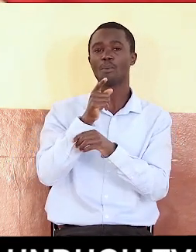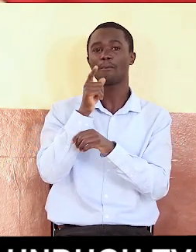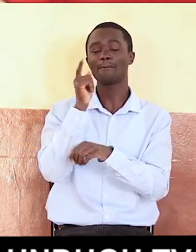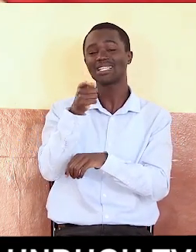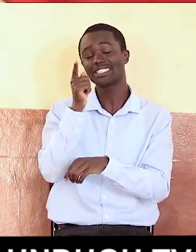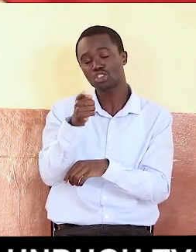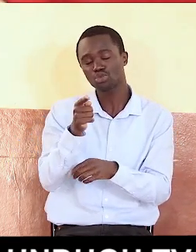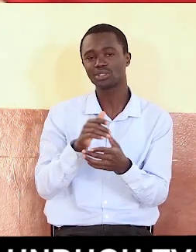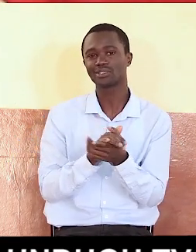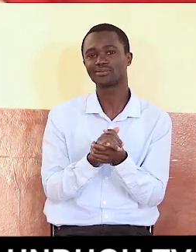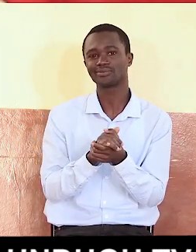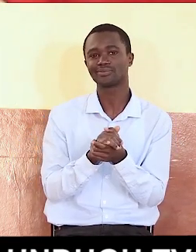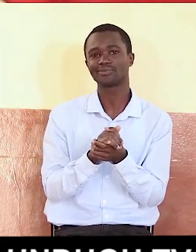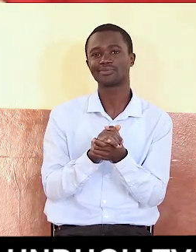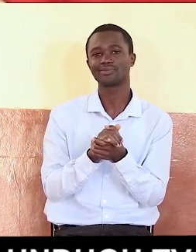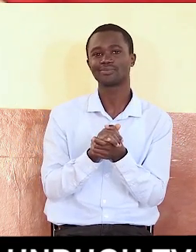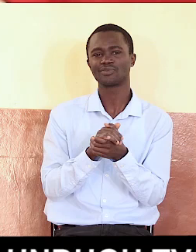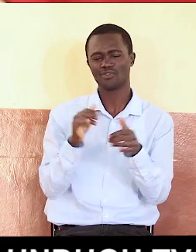wa 16